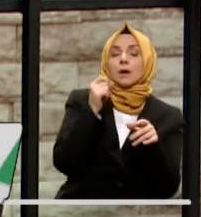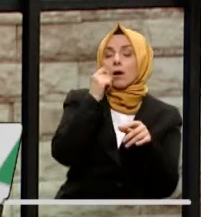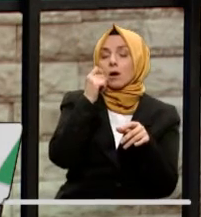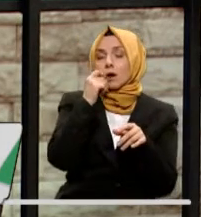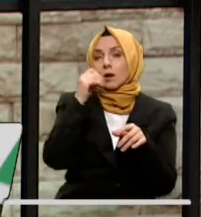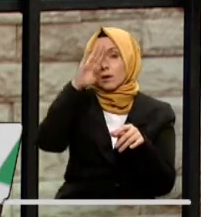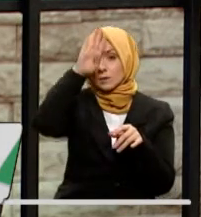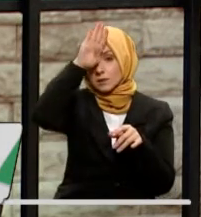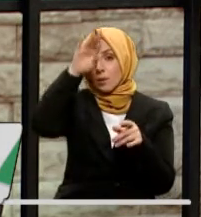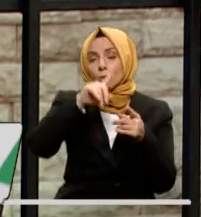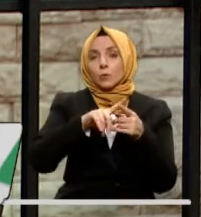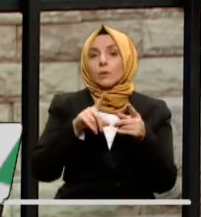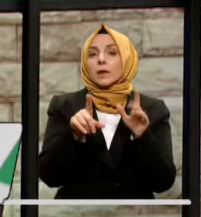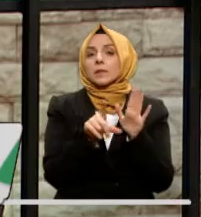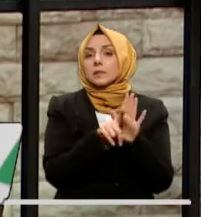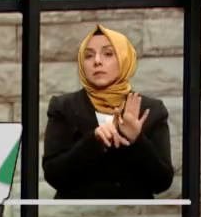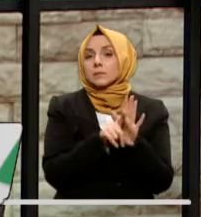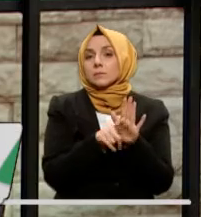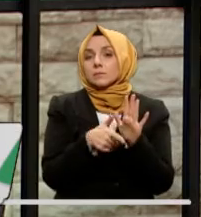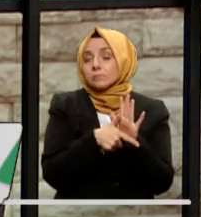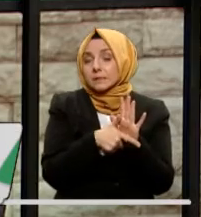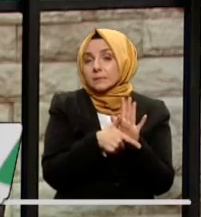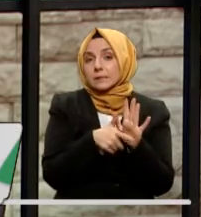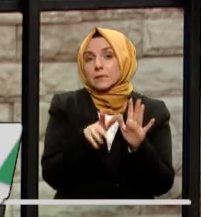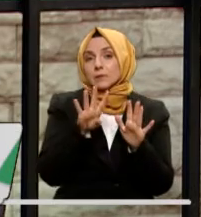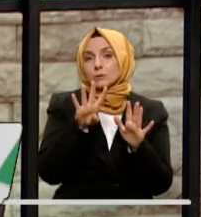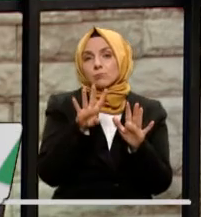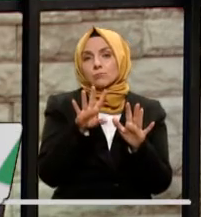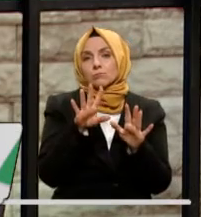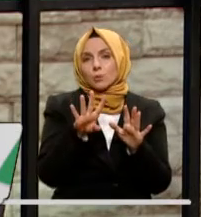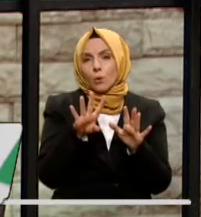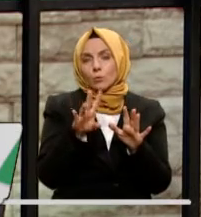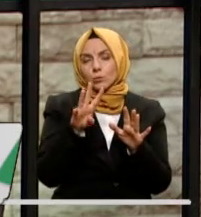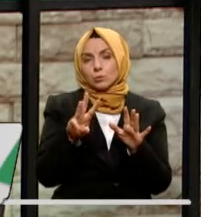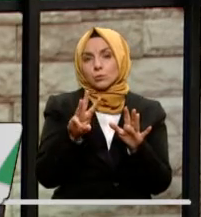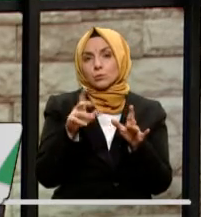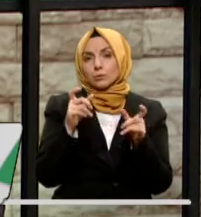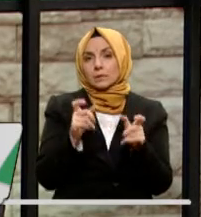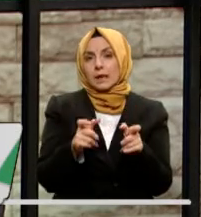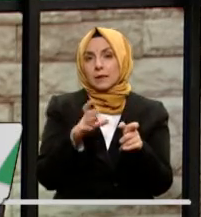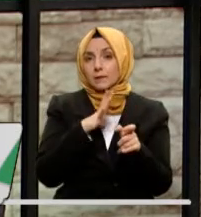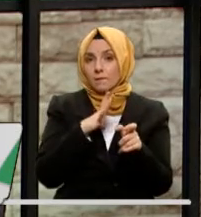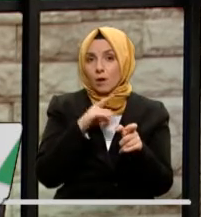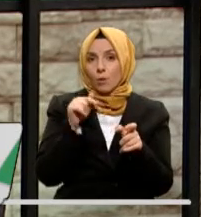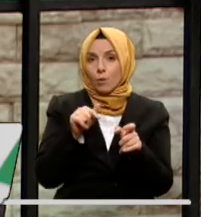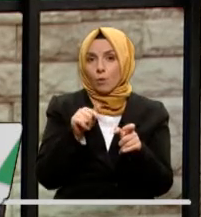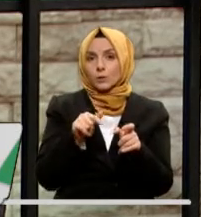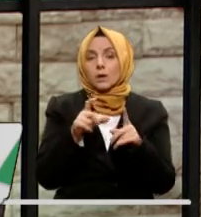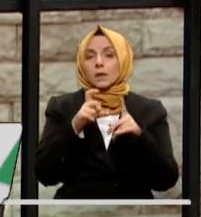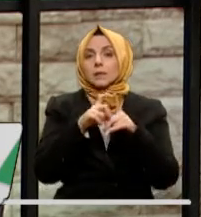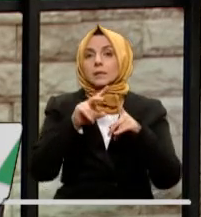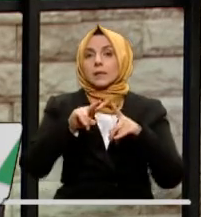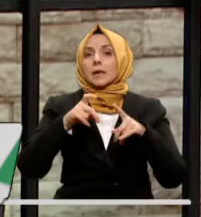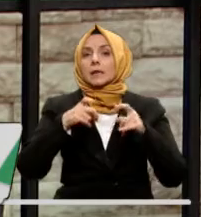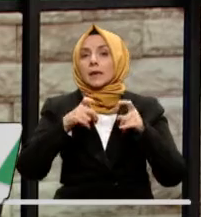merkezinde boru var var bu laboratuvarlarda çok İleri düzey nükleik asit DNA ve RNA sını Bu